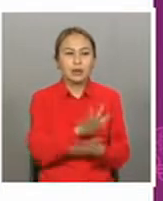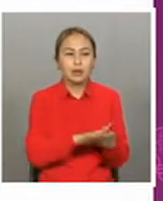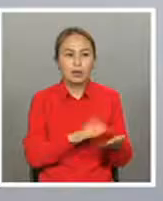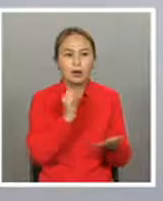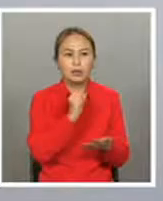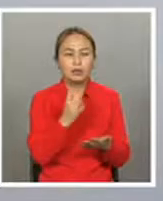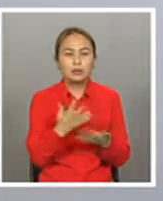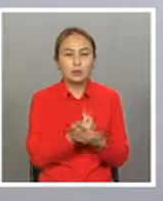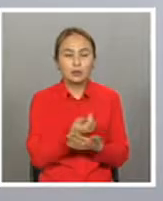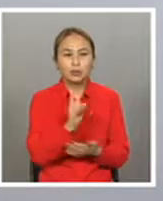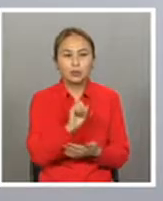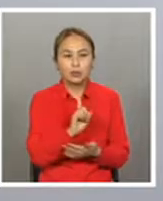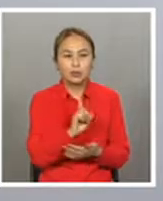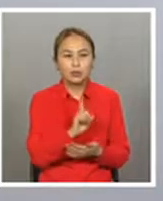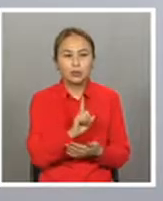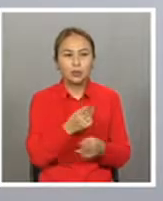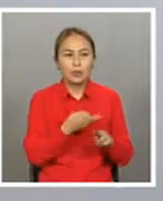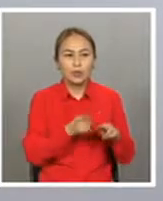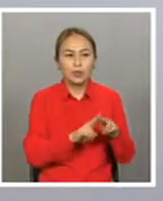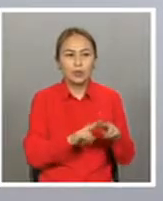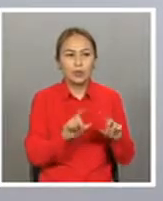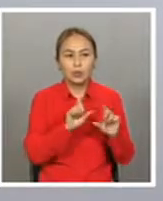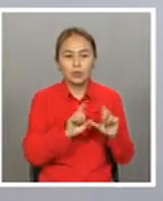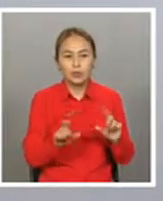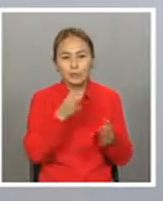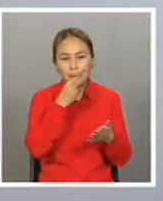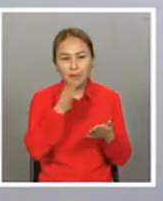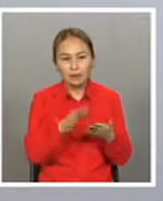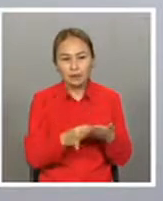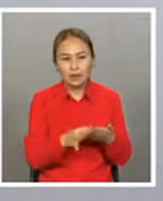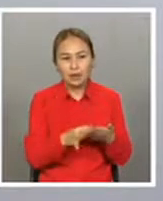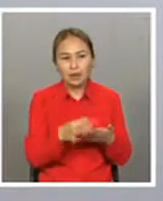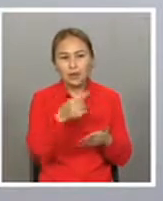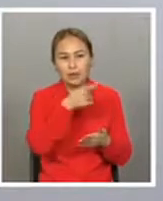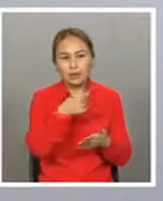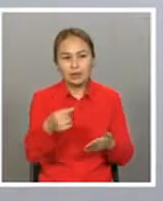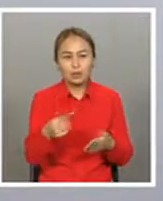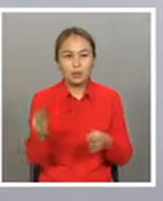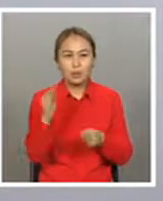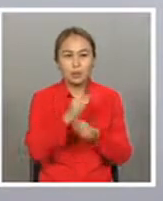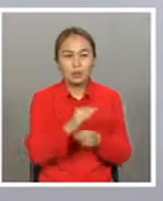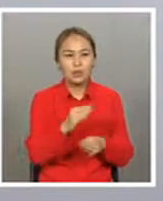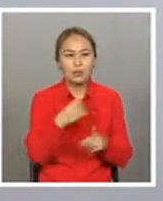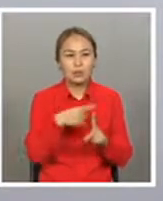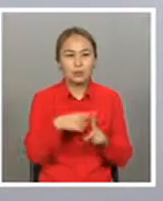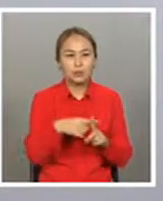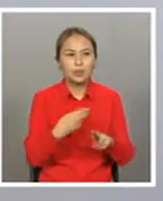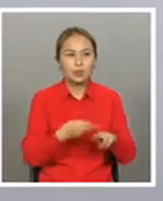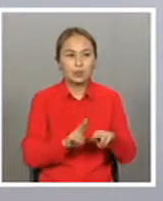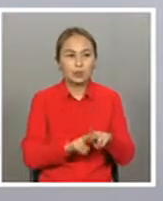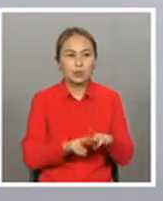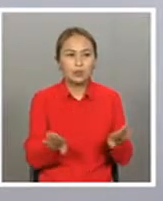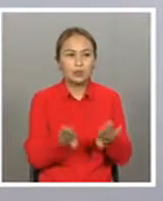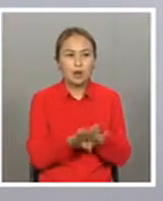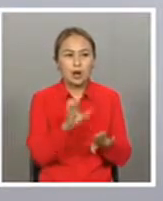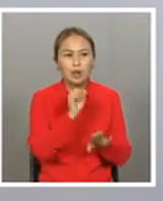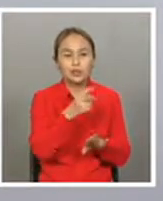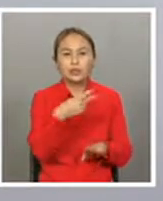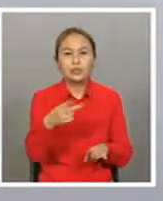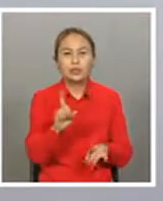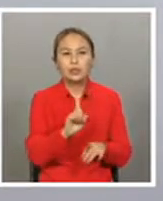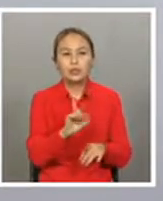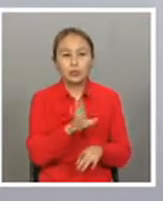үшін мына өрнегіміздің мәніне азайтқышты қосамыз. Сонда анышыға тең болады.